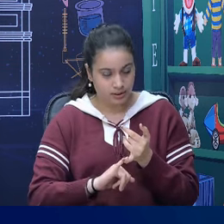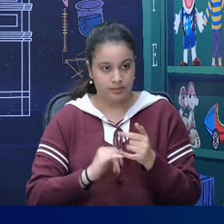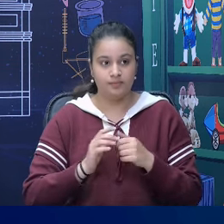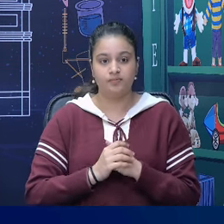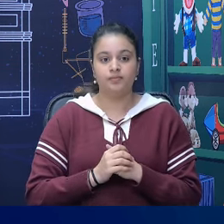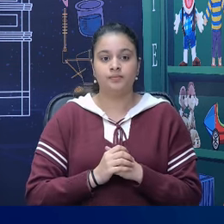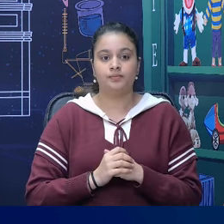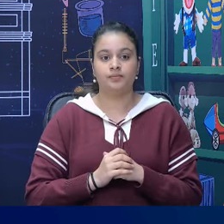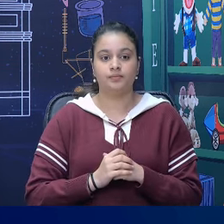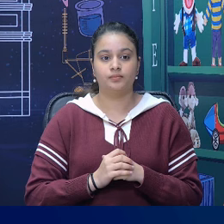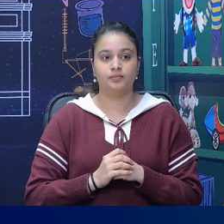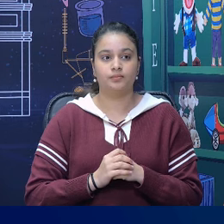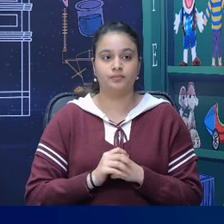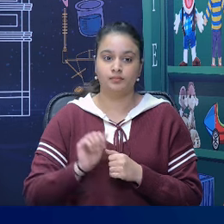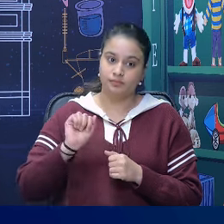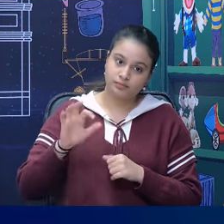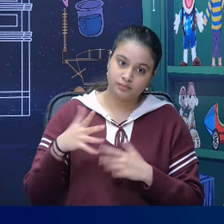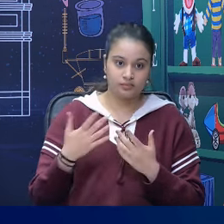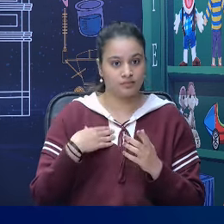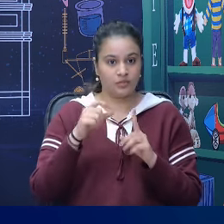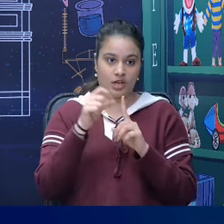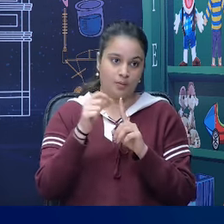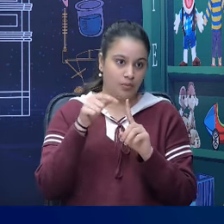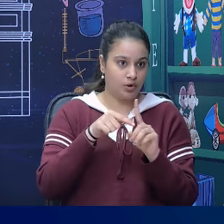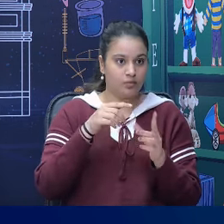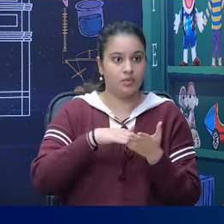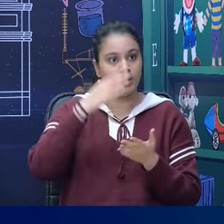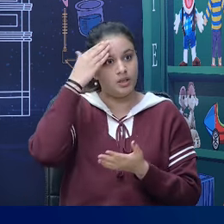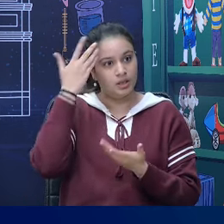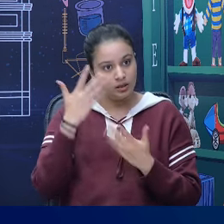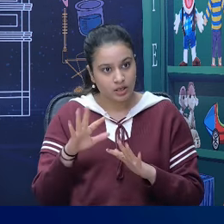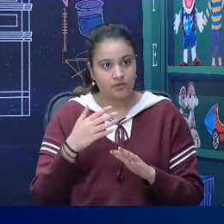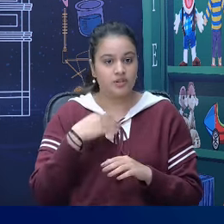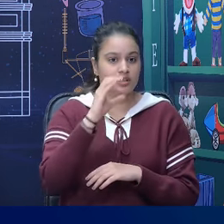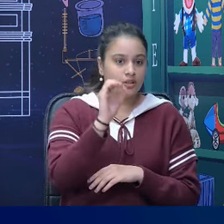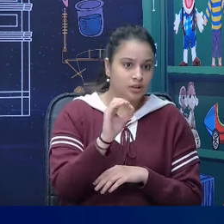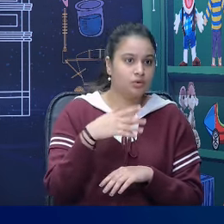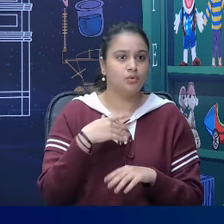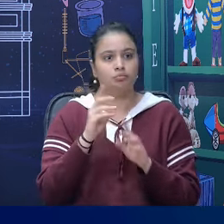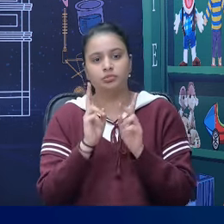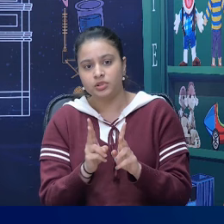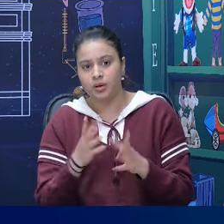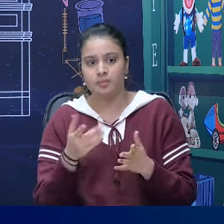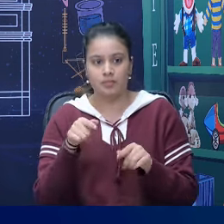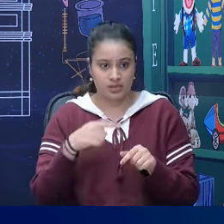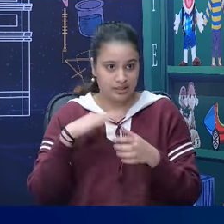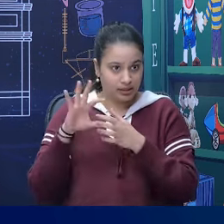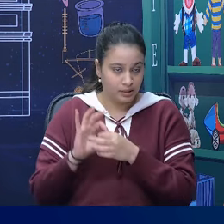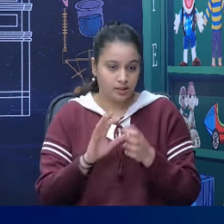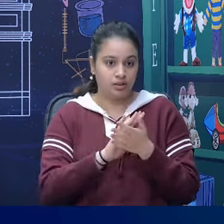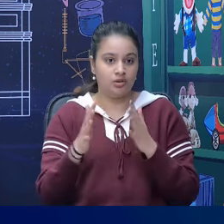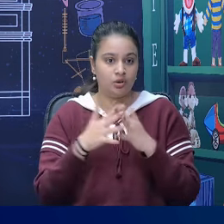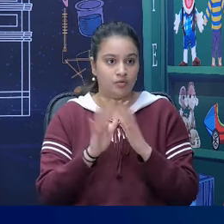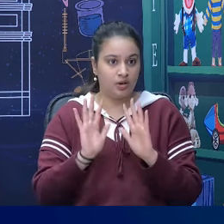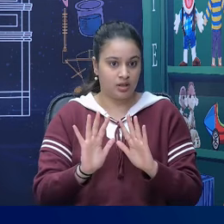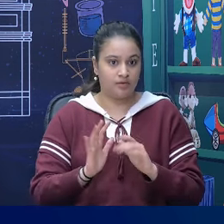मियस तो मैम पॉलिनो मियल तो हम सम गए कांस्टेंट भी और जीरो भी तो क्या इससे जुड़ा हुआ कोई ग्रह कार्य कोई होमवर्क भी है हमारे सभी